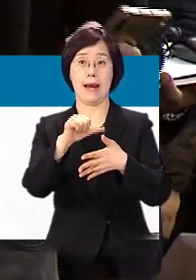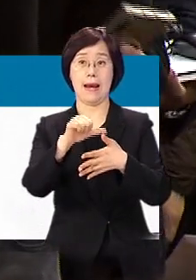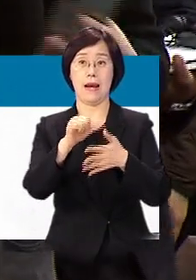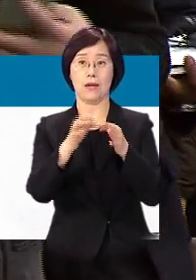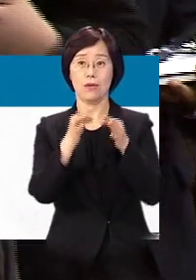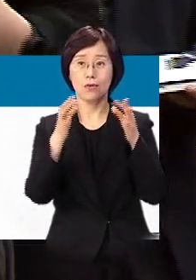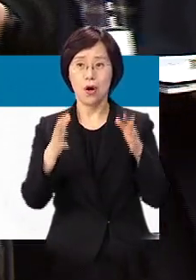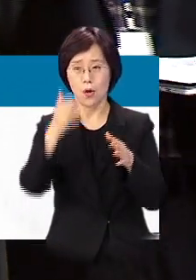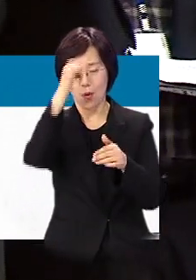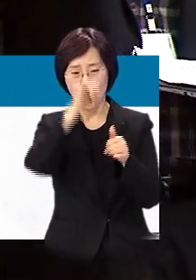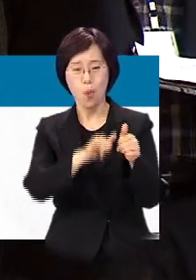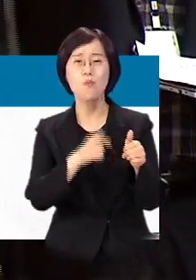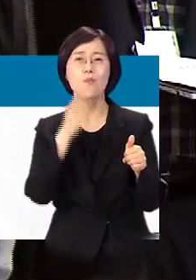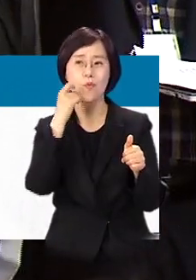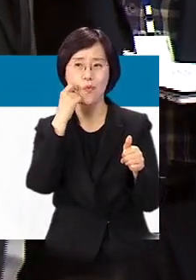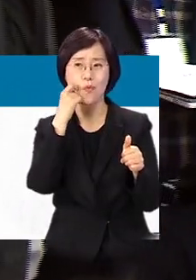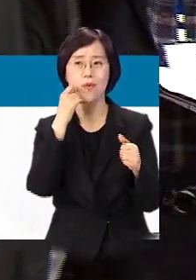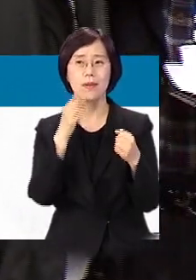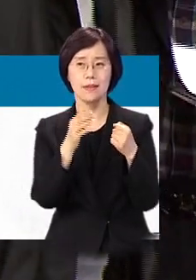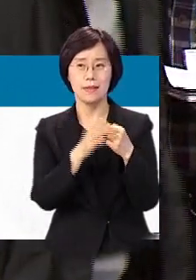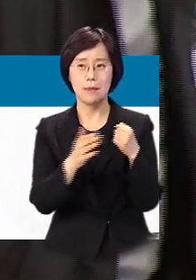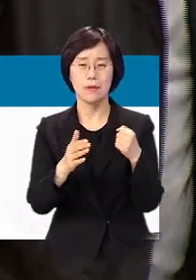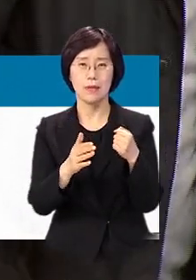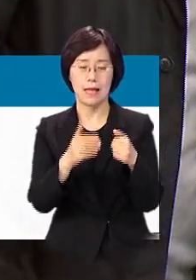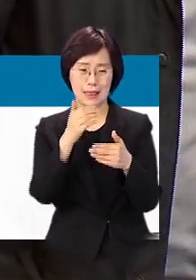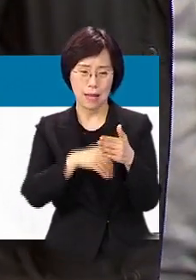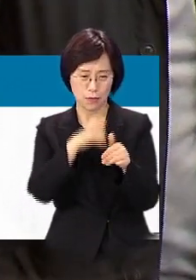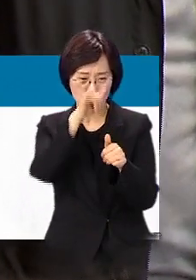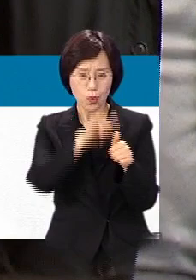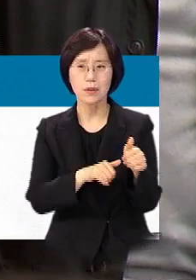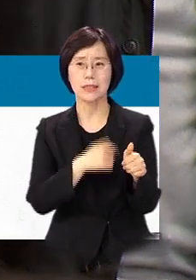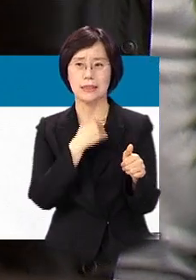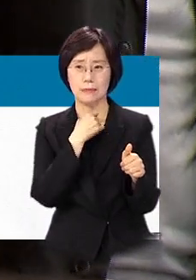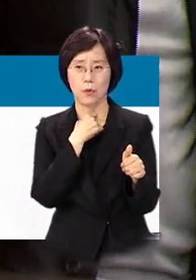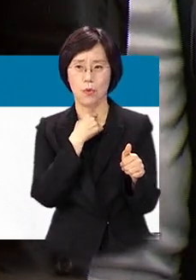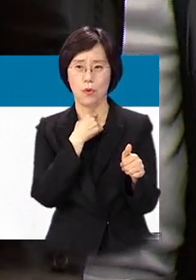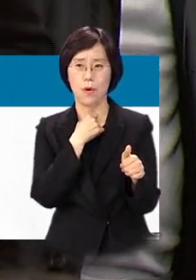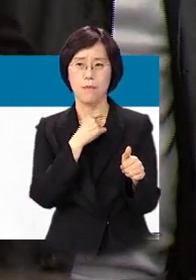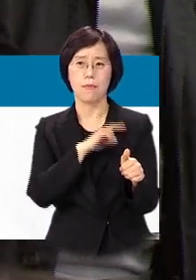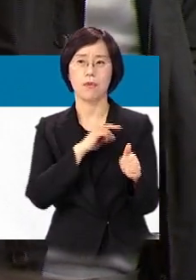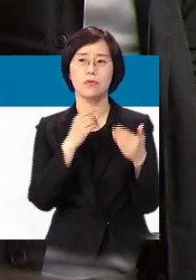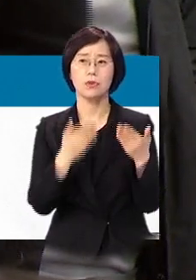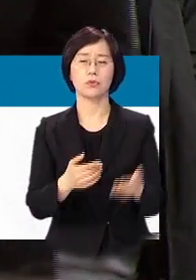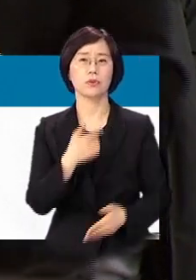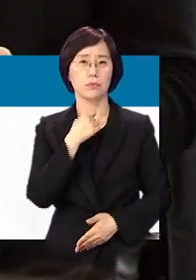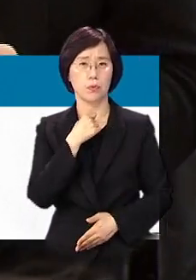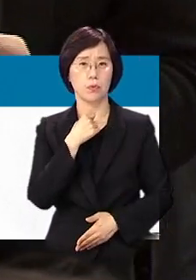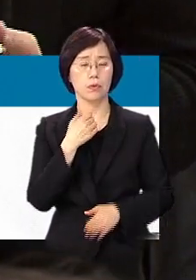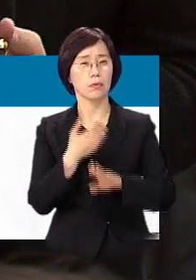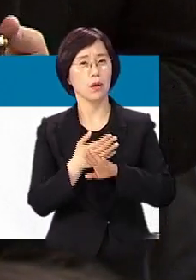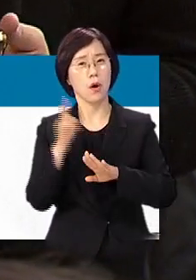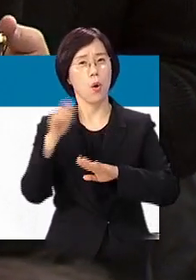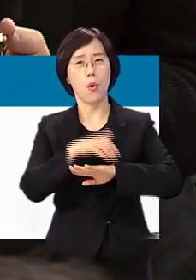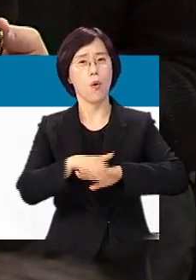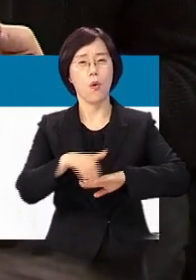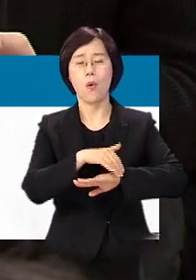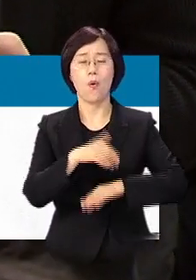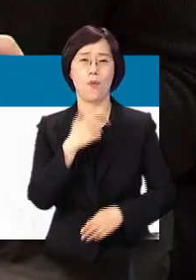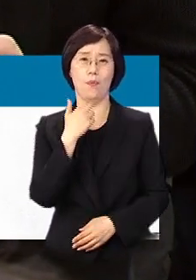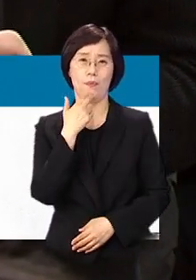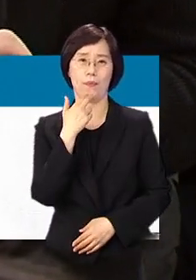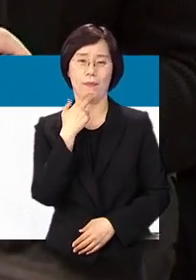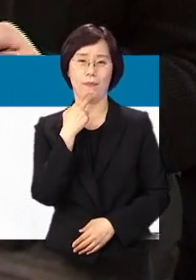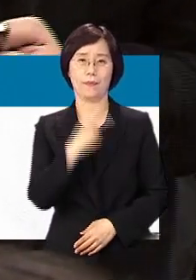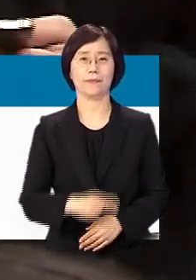그동안 효도를 못해서 남은 효도도 좀 다 해야 될 것 같고 우선은 쉬고 싶다는 것 외에는